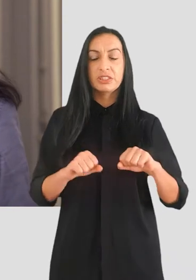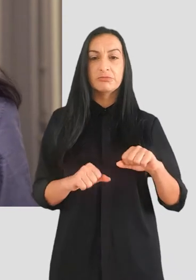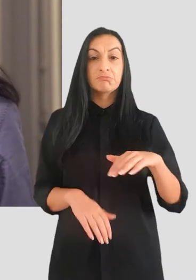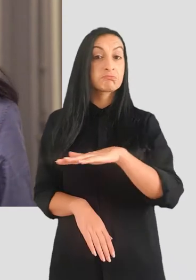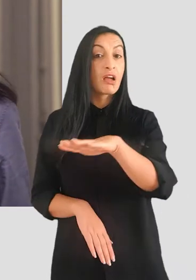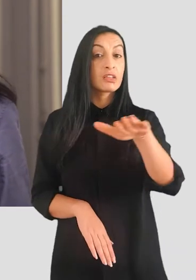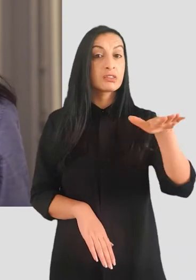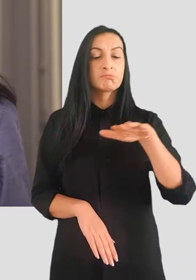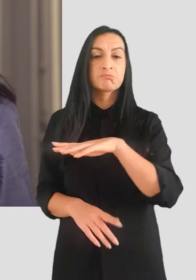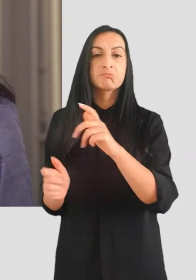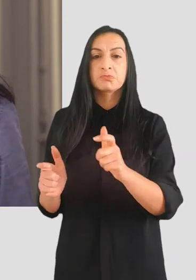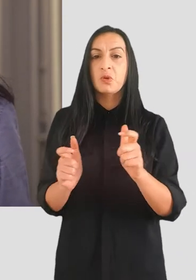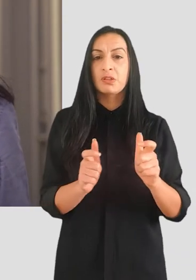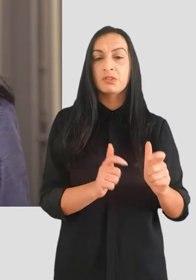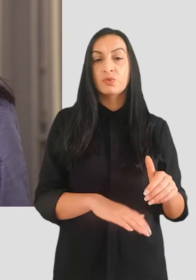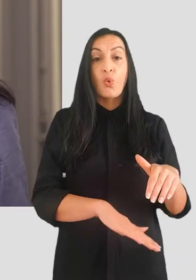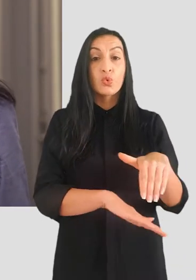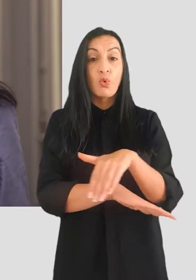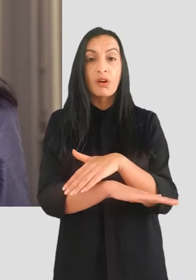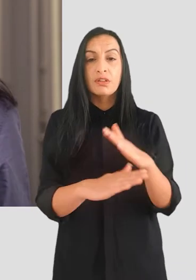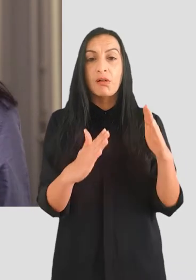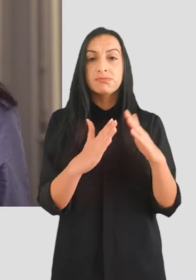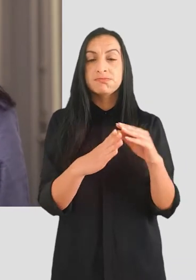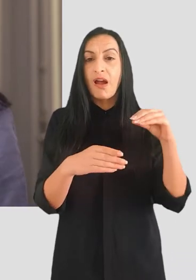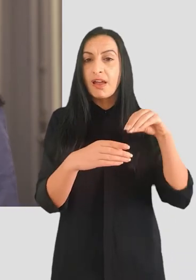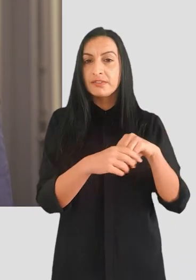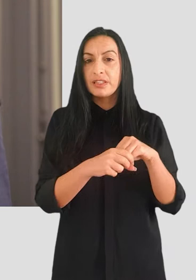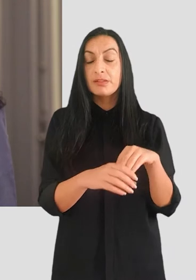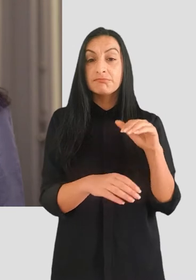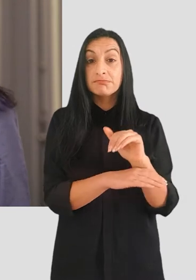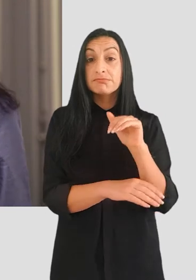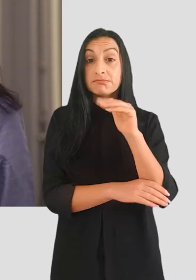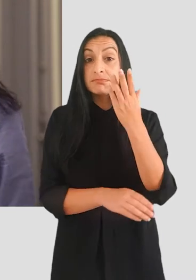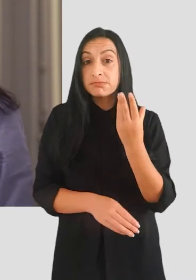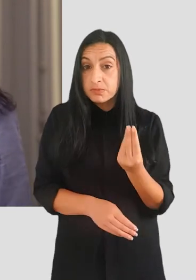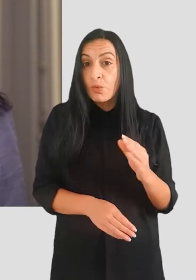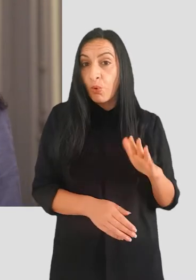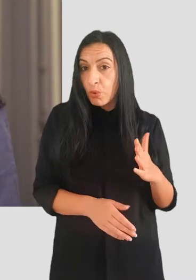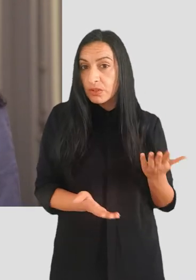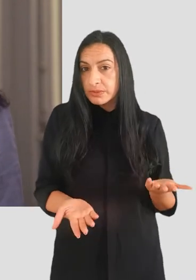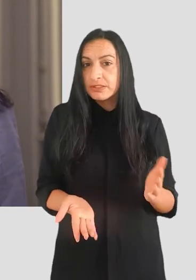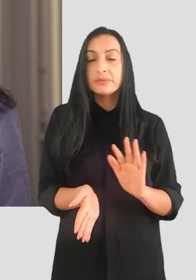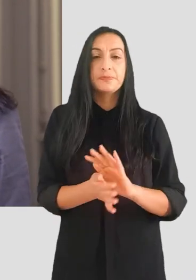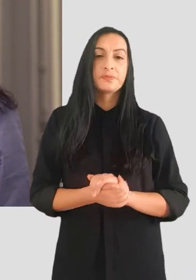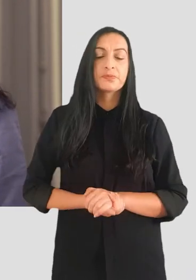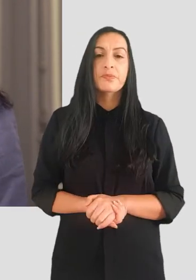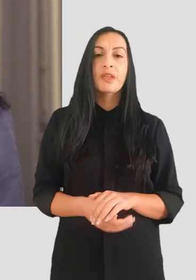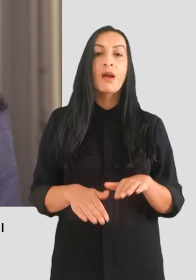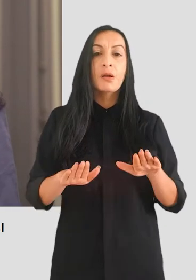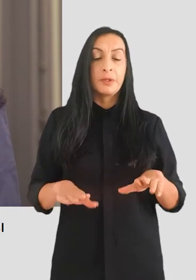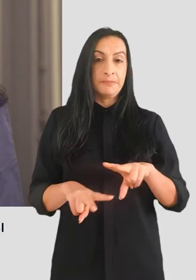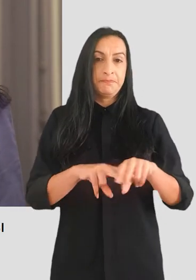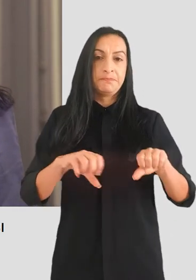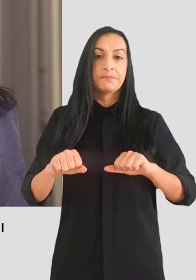Cinsel şiddet hepimizin her an sokakta, evde başına gelebileceği aslında bir şiddet